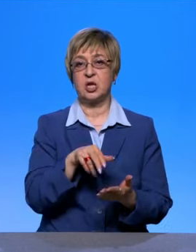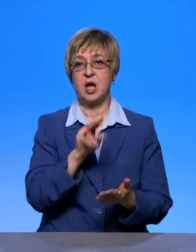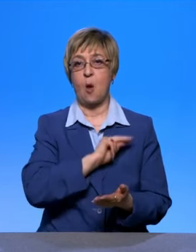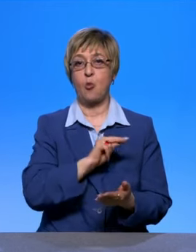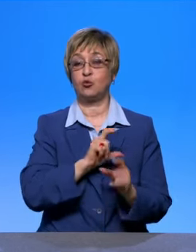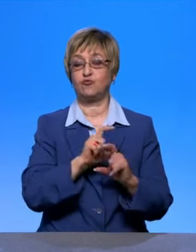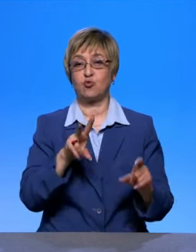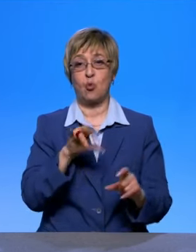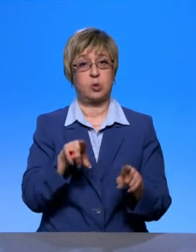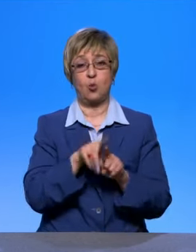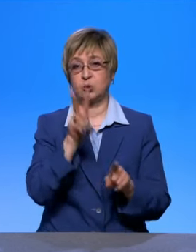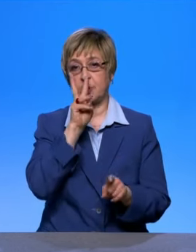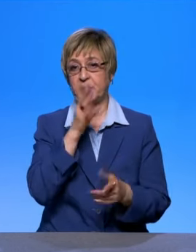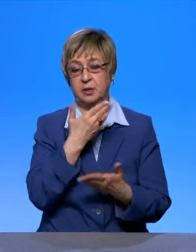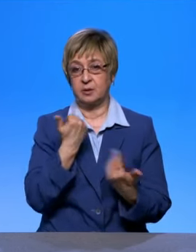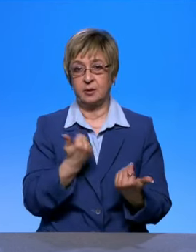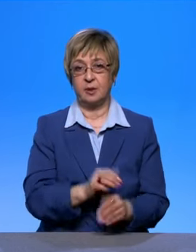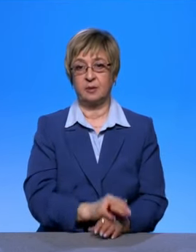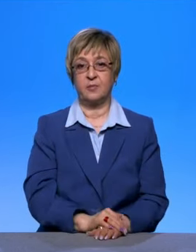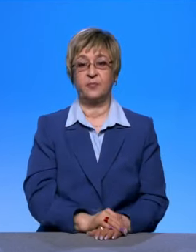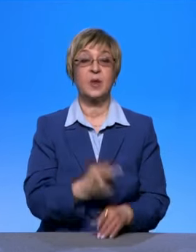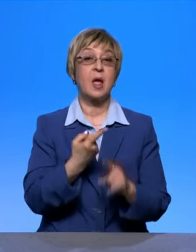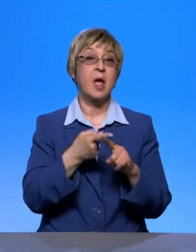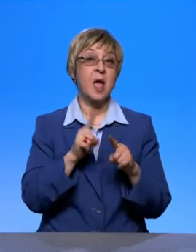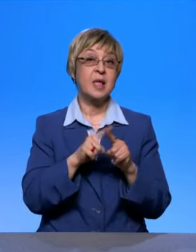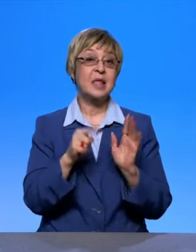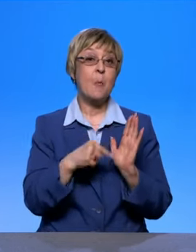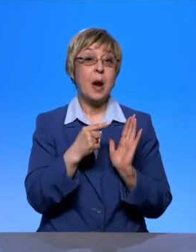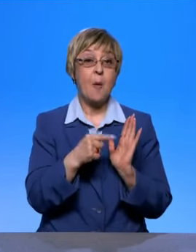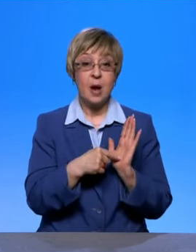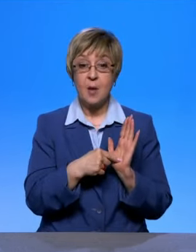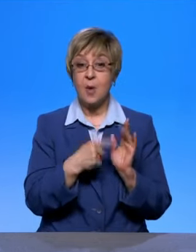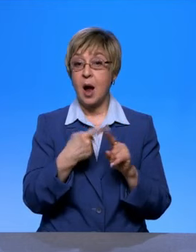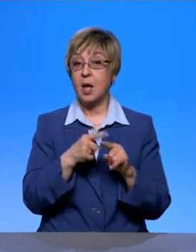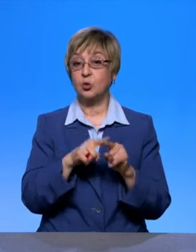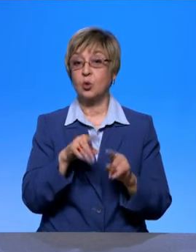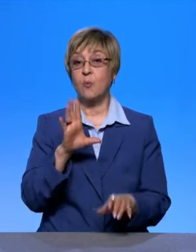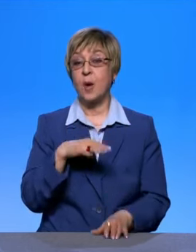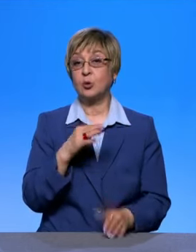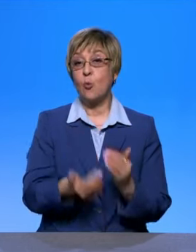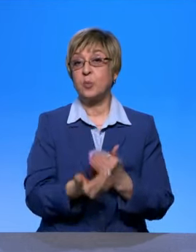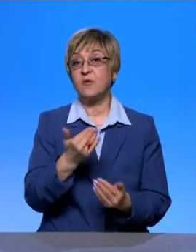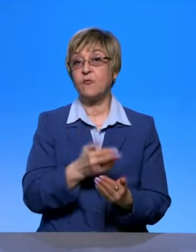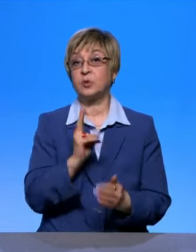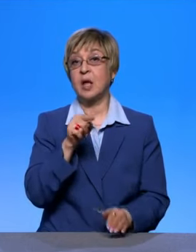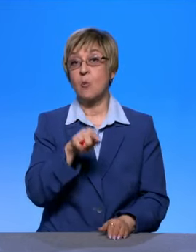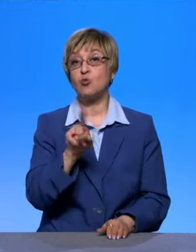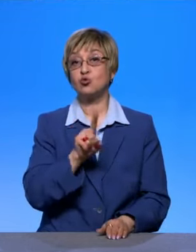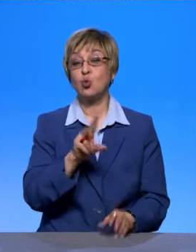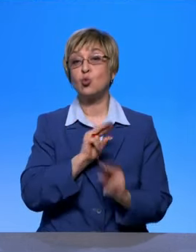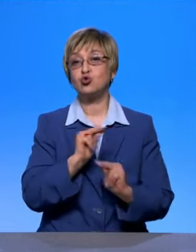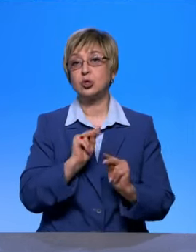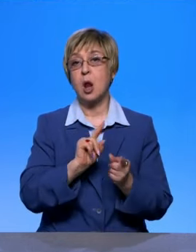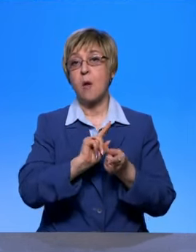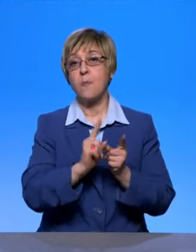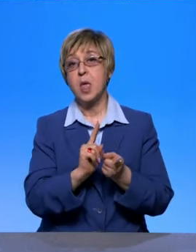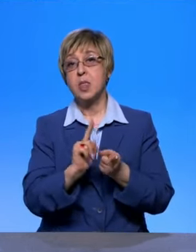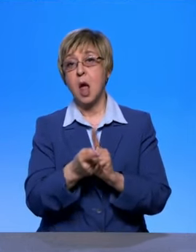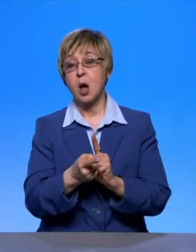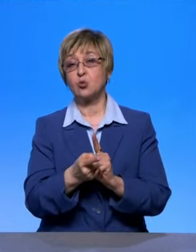Вот, и это вот эти проблемы, которые, к сожалению, потом зачастую приводят к тому, что учитель меняется от класса в класс,